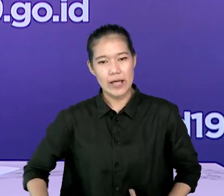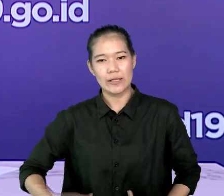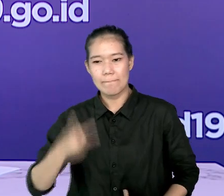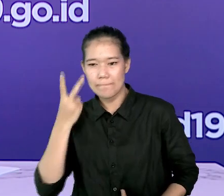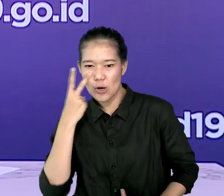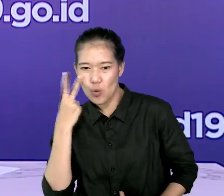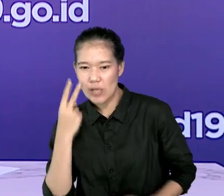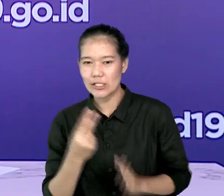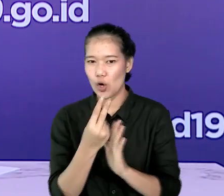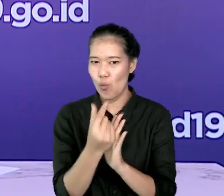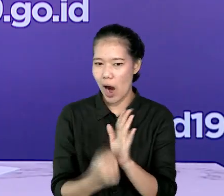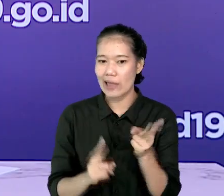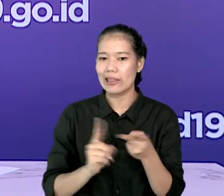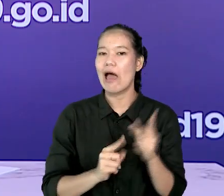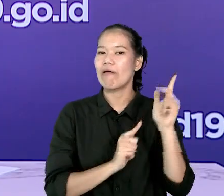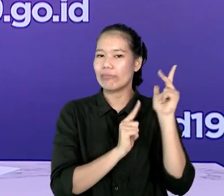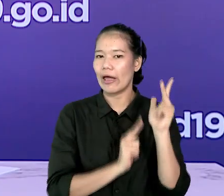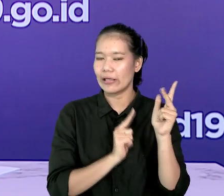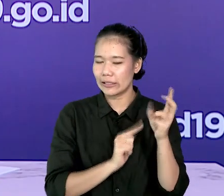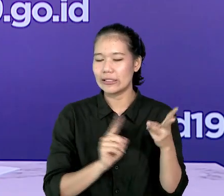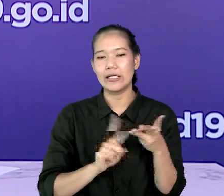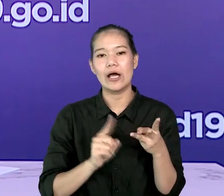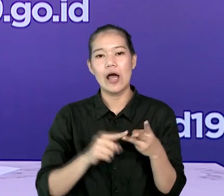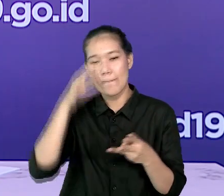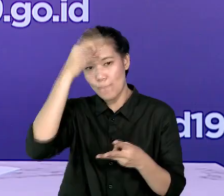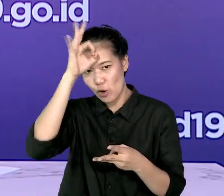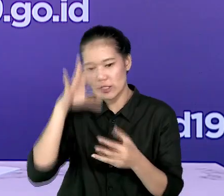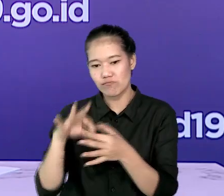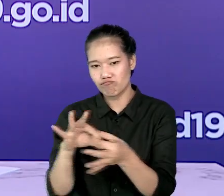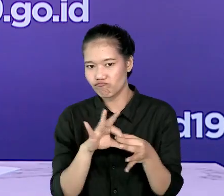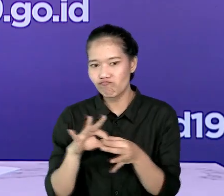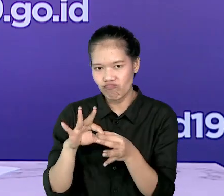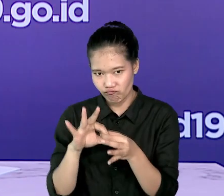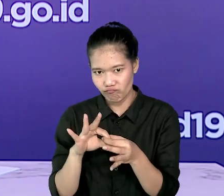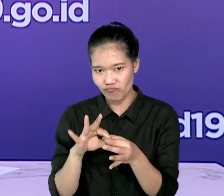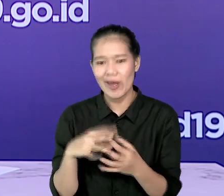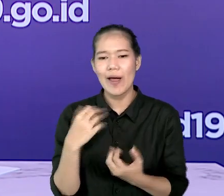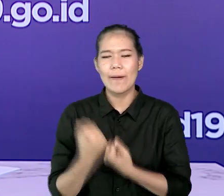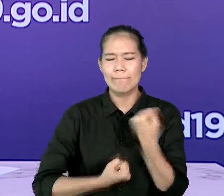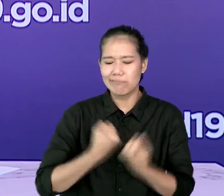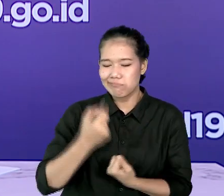BPKP, TNI, dan Polri. Pemerintah akan mengupayakan